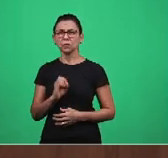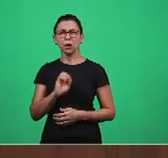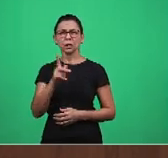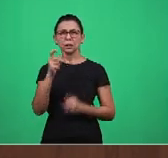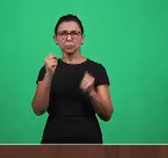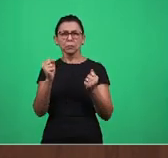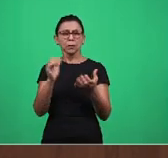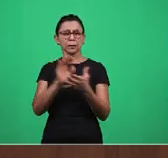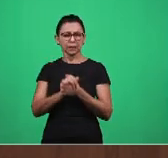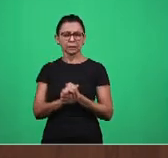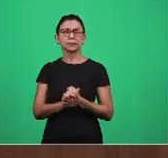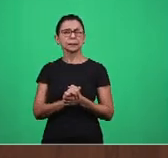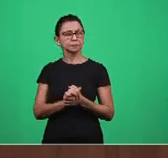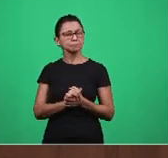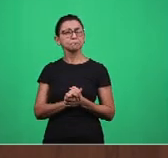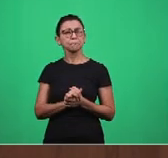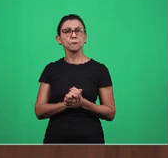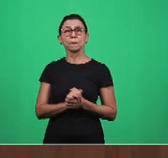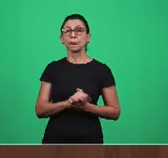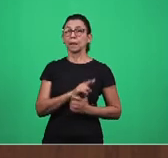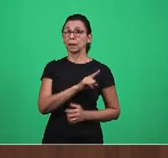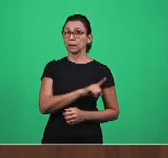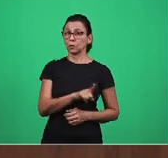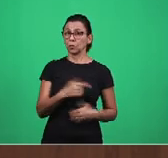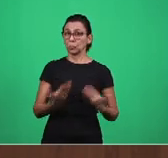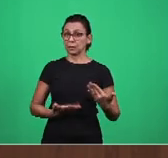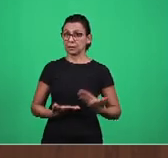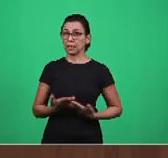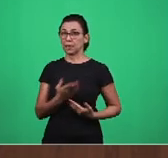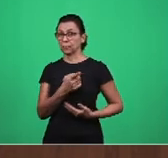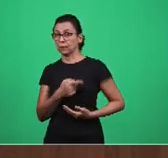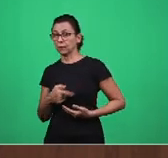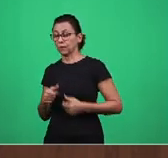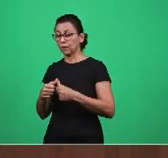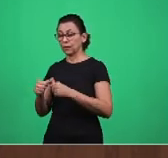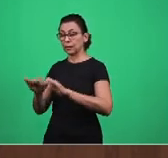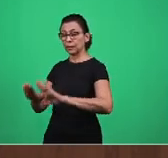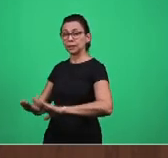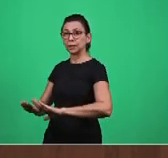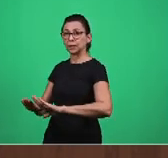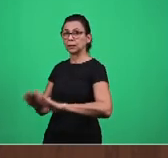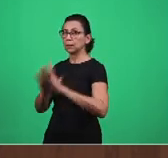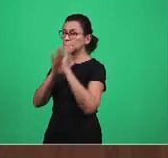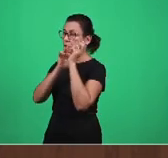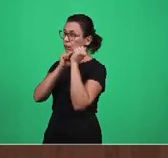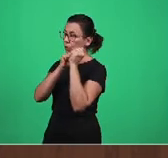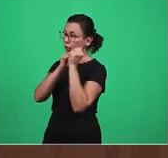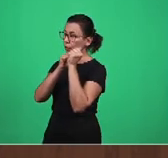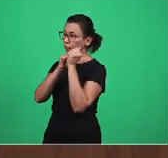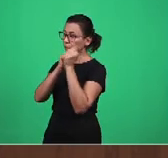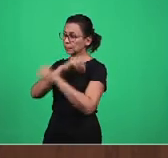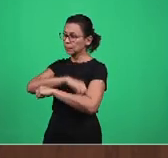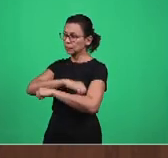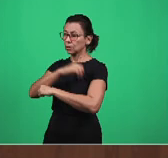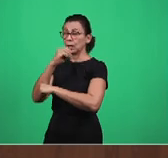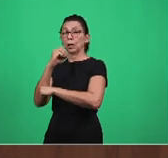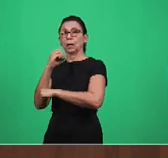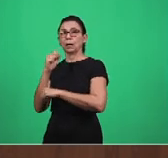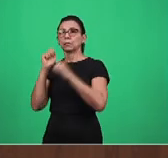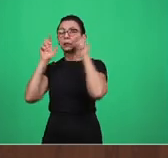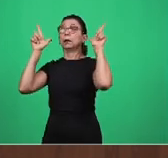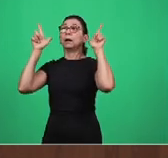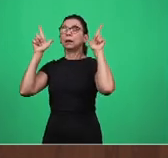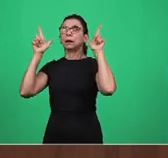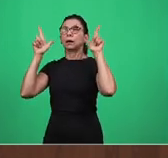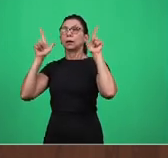avec Isaac. Eliezer passe la nuit dans la maison de la famille de Rebecca Et au matin, il se lève pour partir.